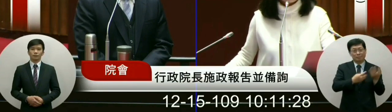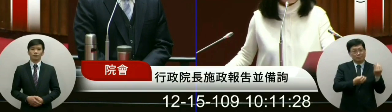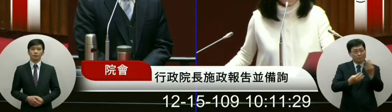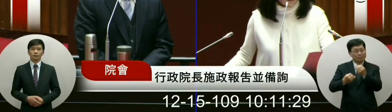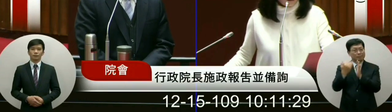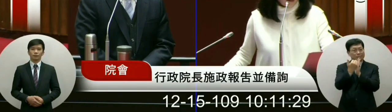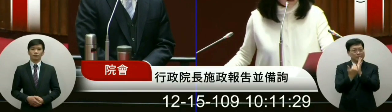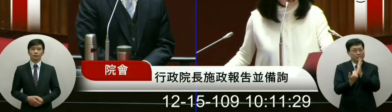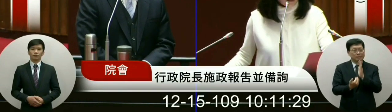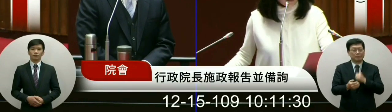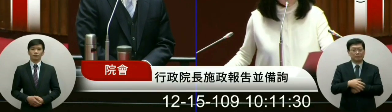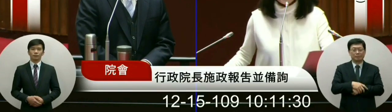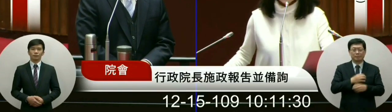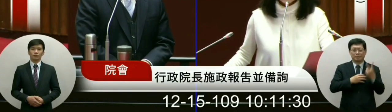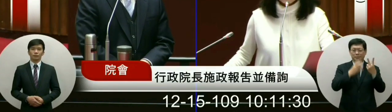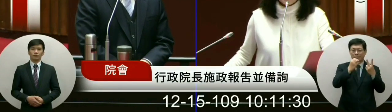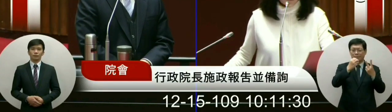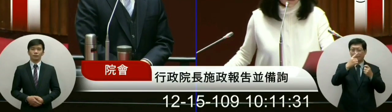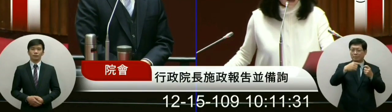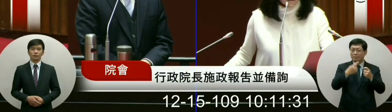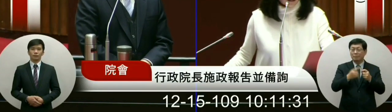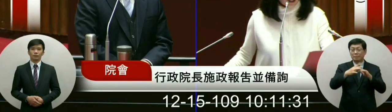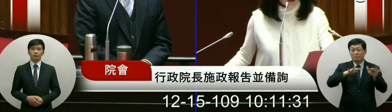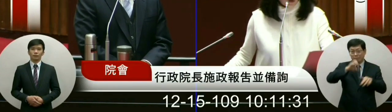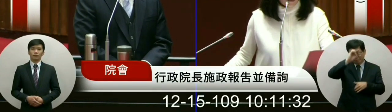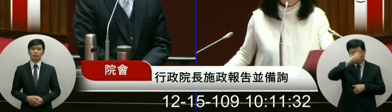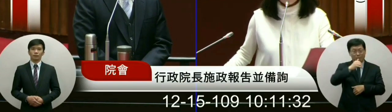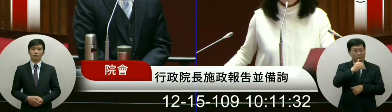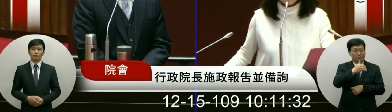轴。2001年，民进